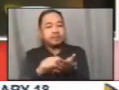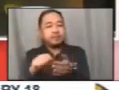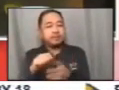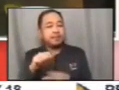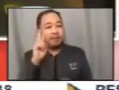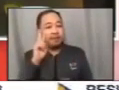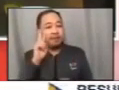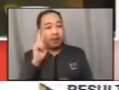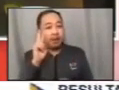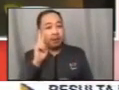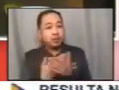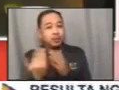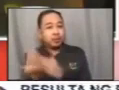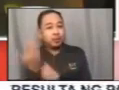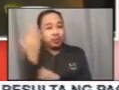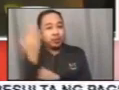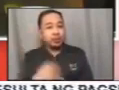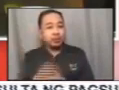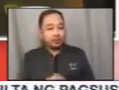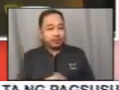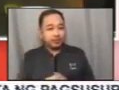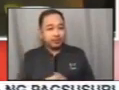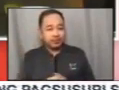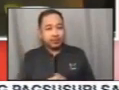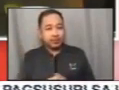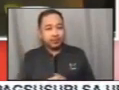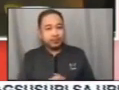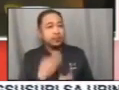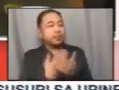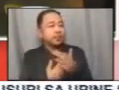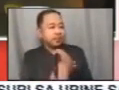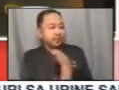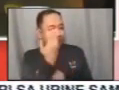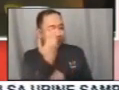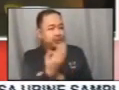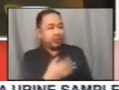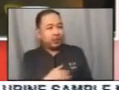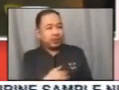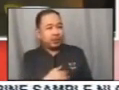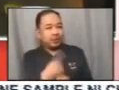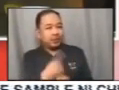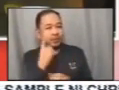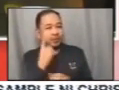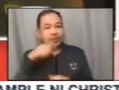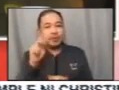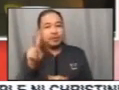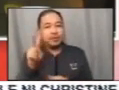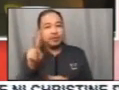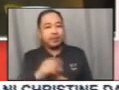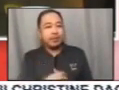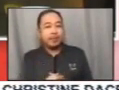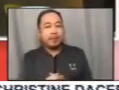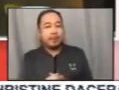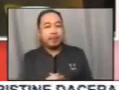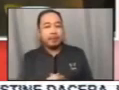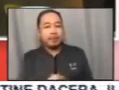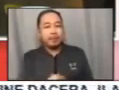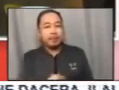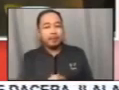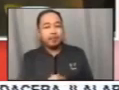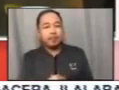ng Sinovac, nasa vaccine cluster yan, ano? Opo. So, hindi ko alam kung ano ang mga nakalaan